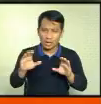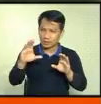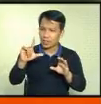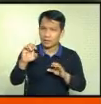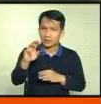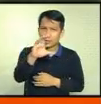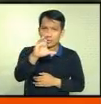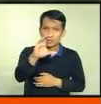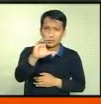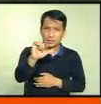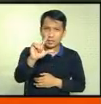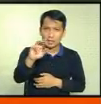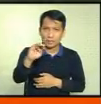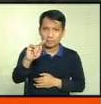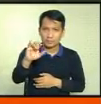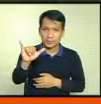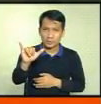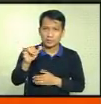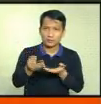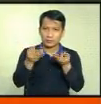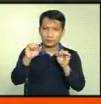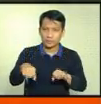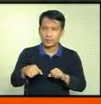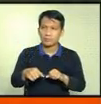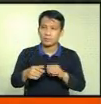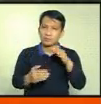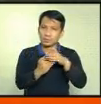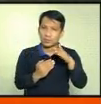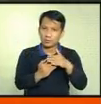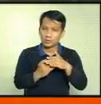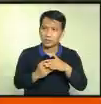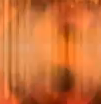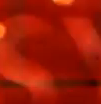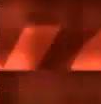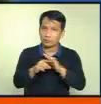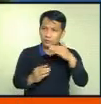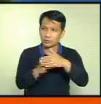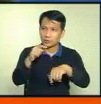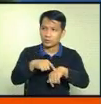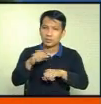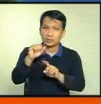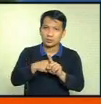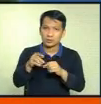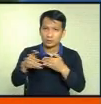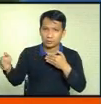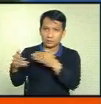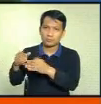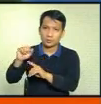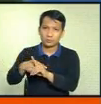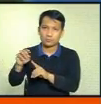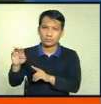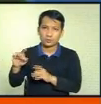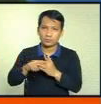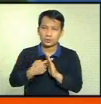laban sa banta ng COVID-19. Magpapatupad na rin ng curfew ang mga LGU sa Metro Manila hanggang sa April 14.